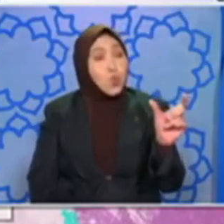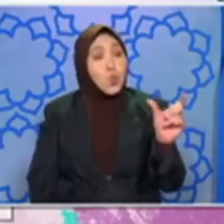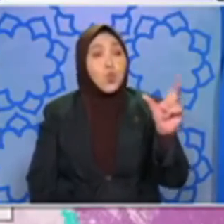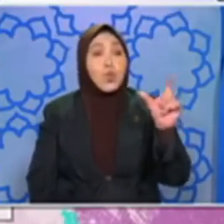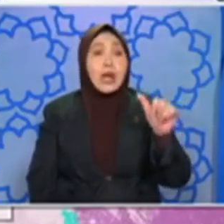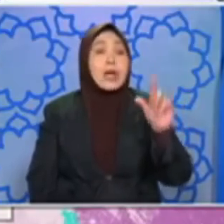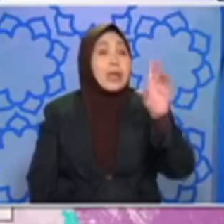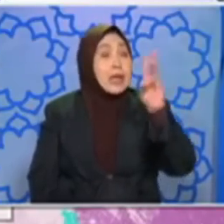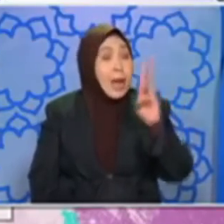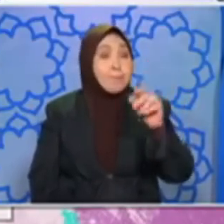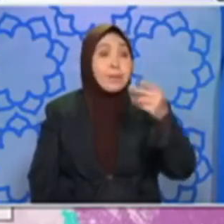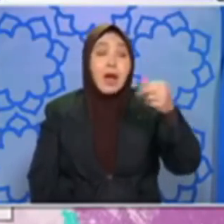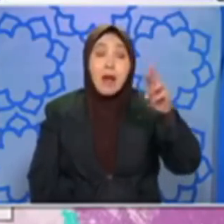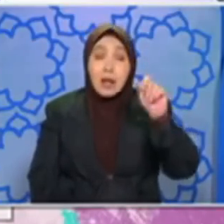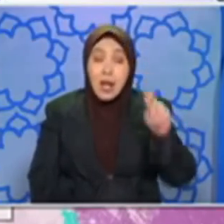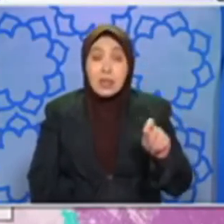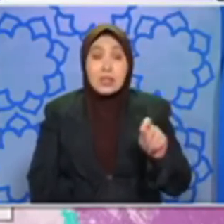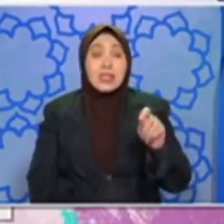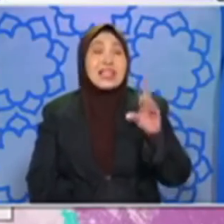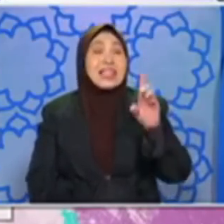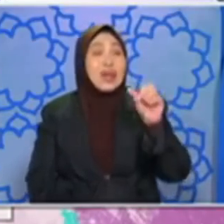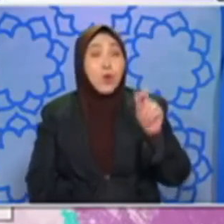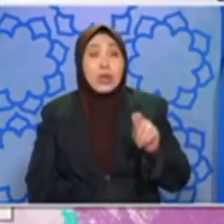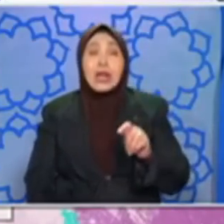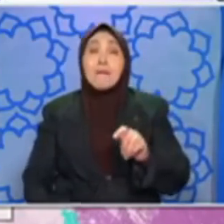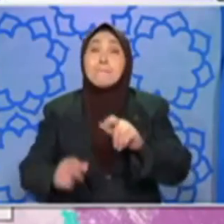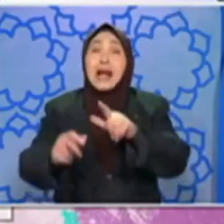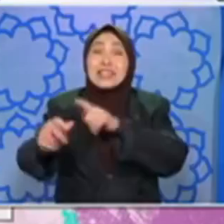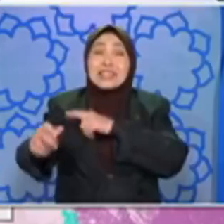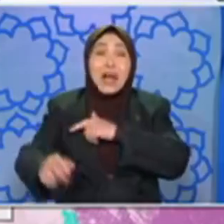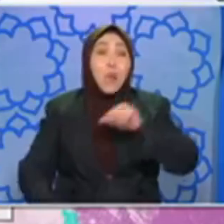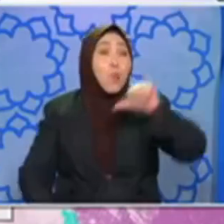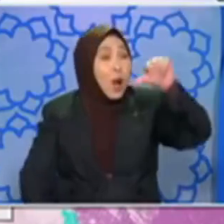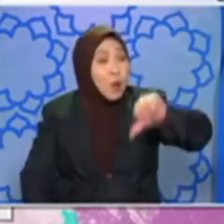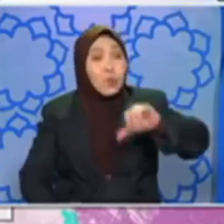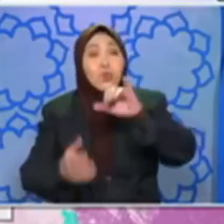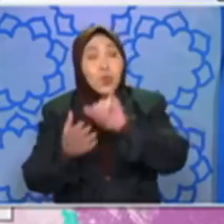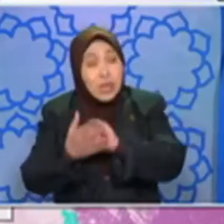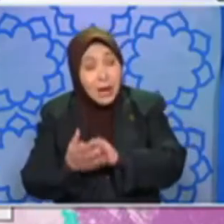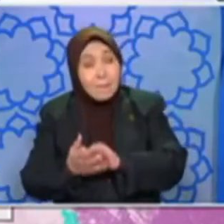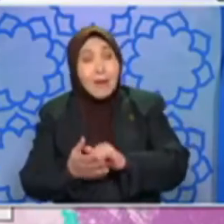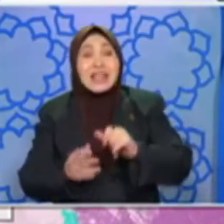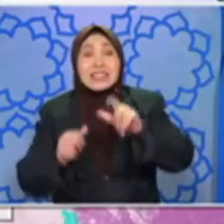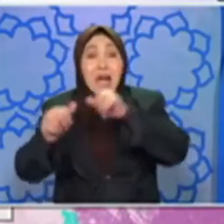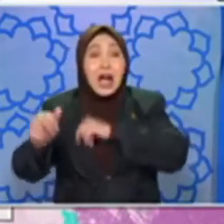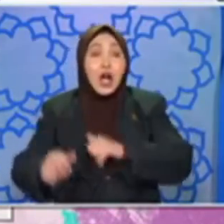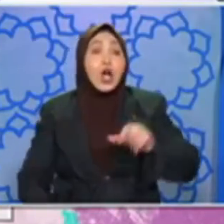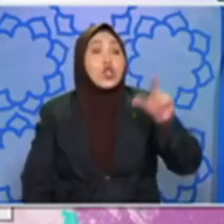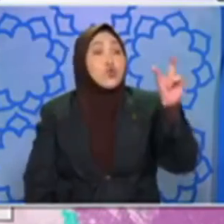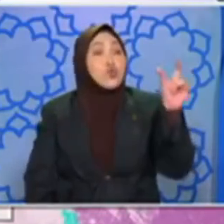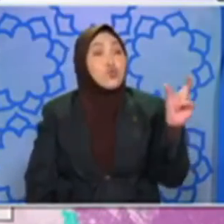6 harakat dia dengung. Sepatutnya yang panjang mat tu, waw tu yang panjang, waw mati kan.